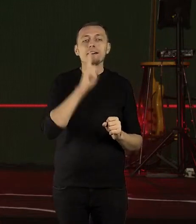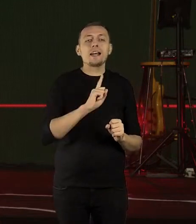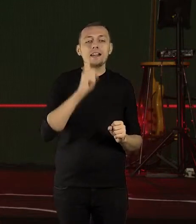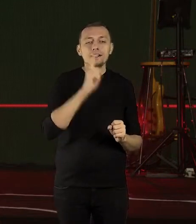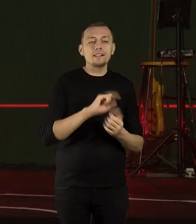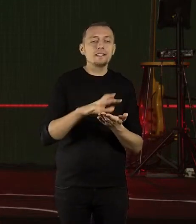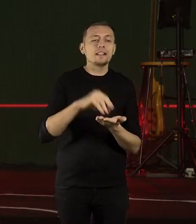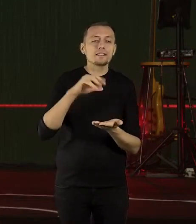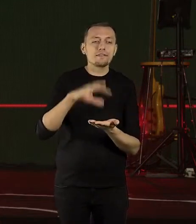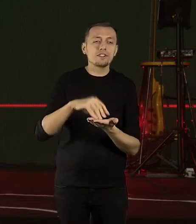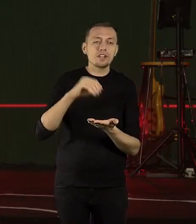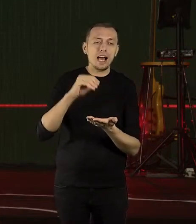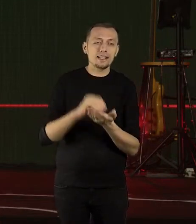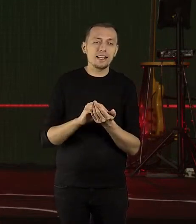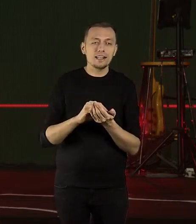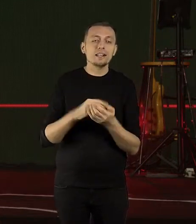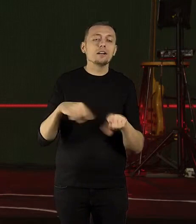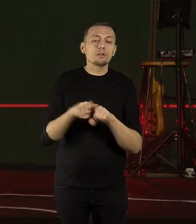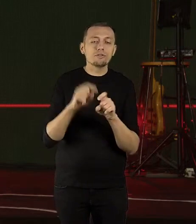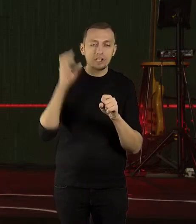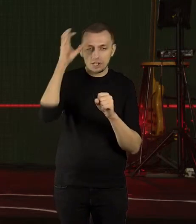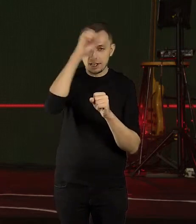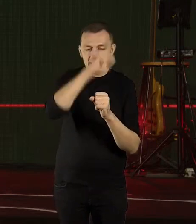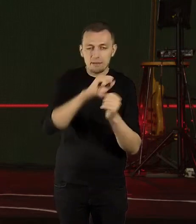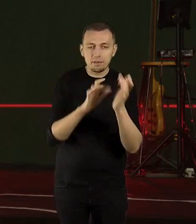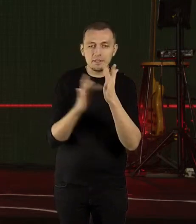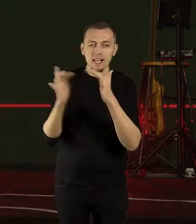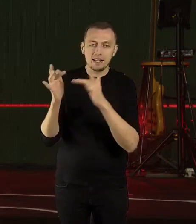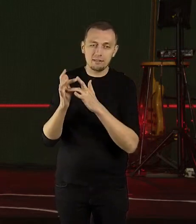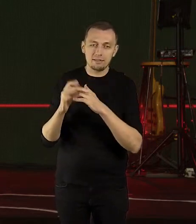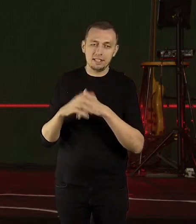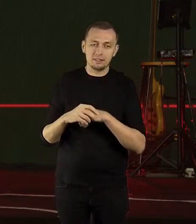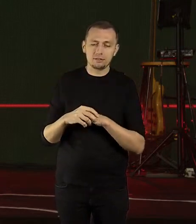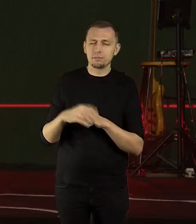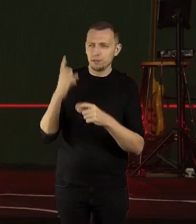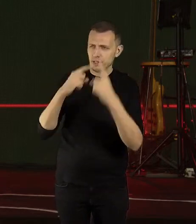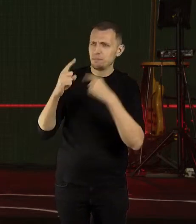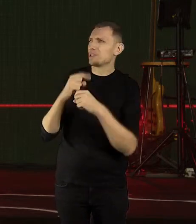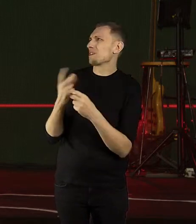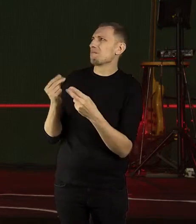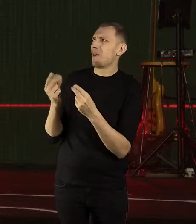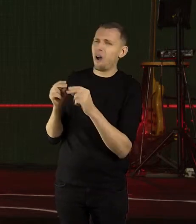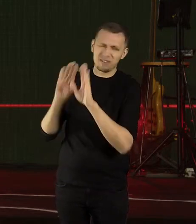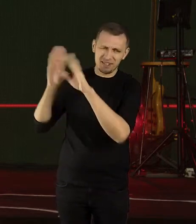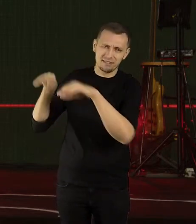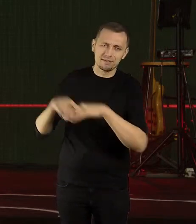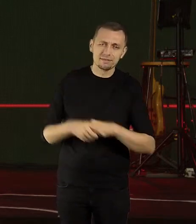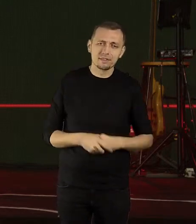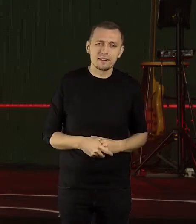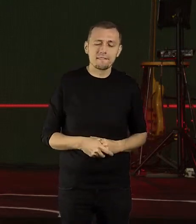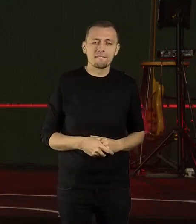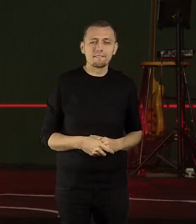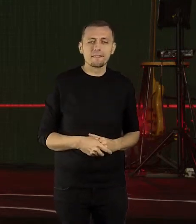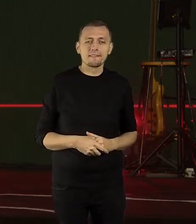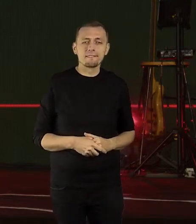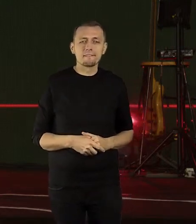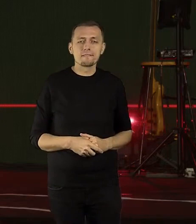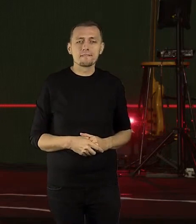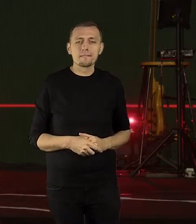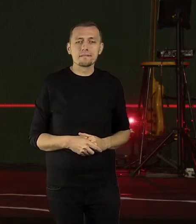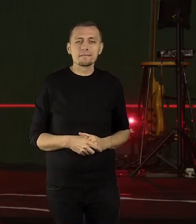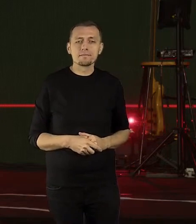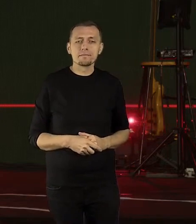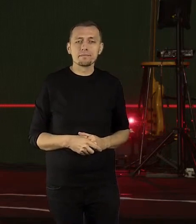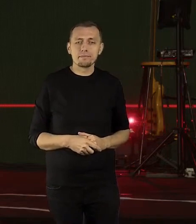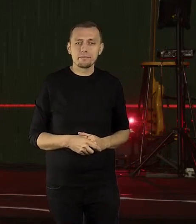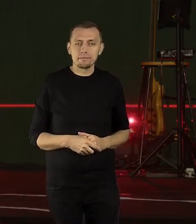ilekroć Ewangelia wkraczała do społeczeństwa i wywierała wpływ na znaczną grupę ludzi, zawsze przynosiło to także